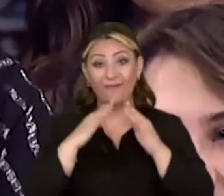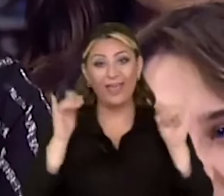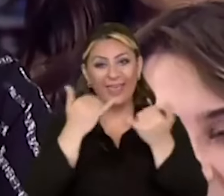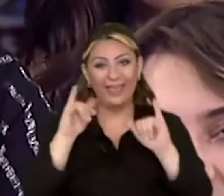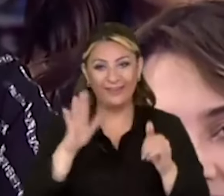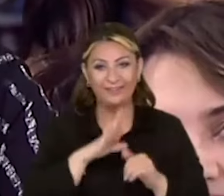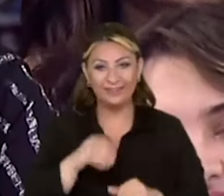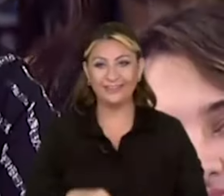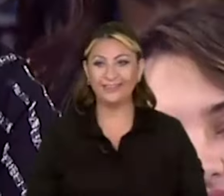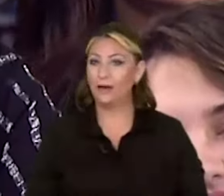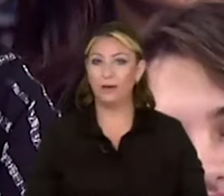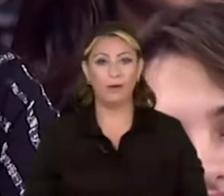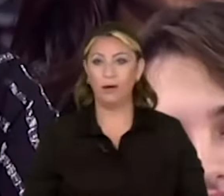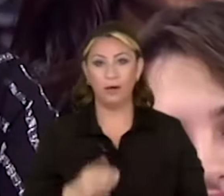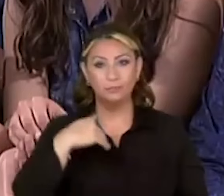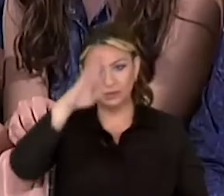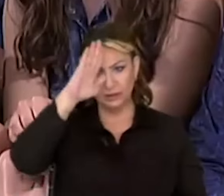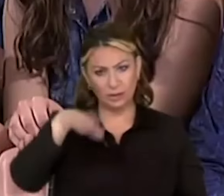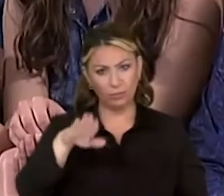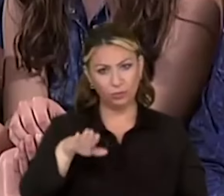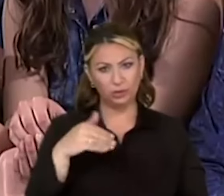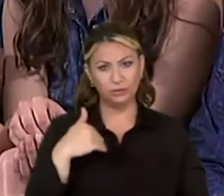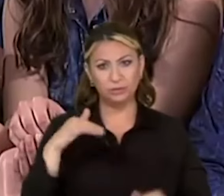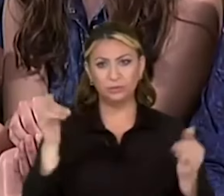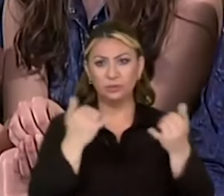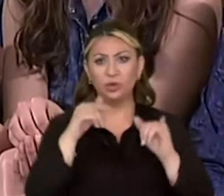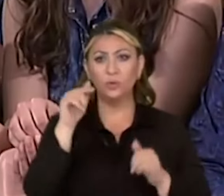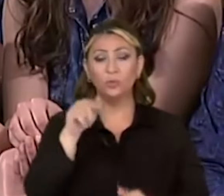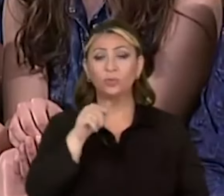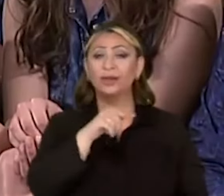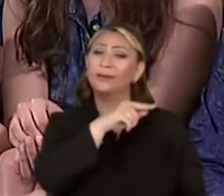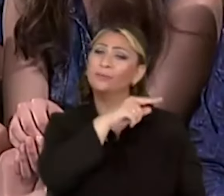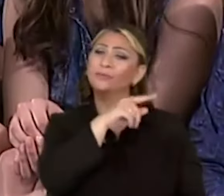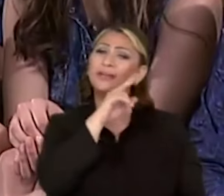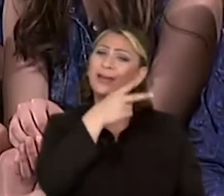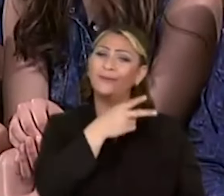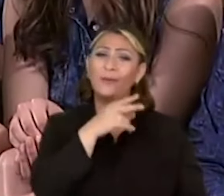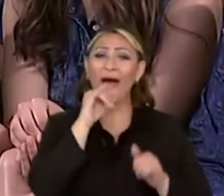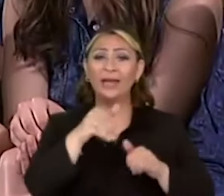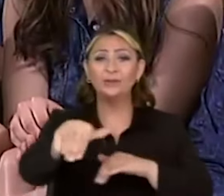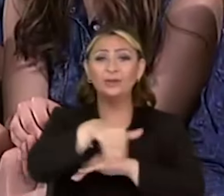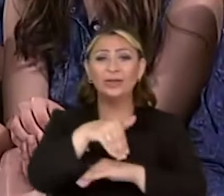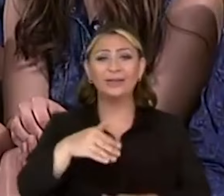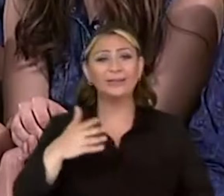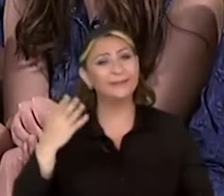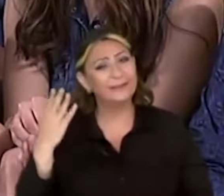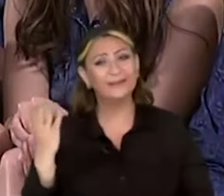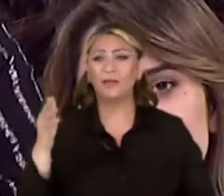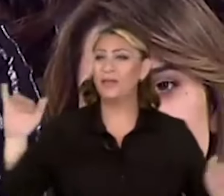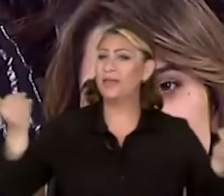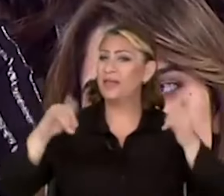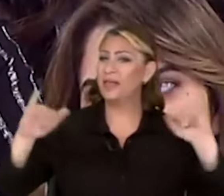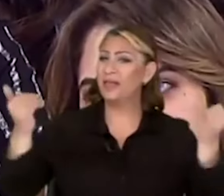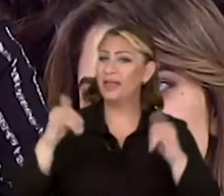zaman. Hayır biz İstanbul'da parti verirdik. Bu da yavrum aynı sokakta ulan dermiş. Oh